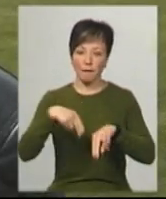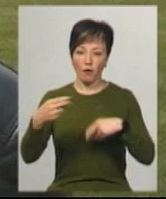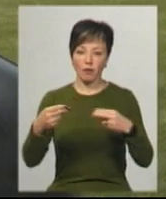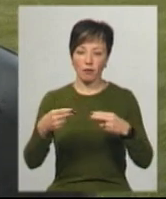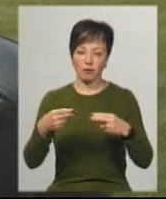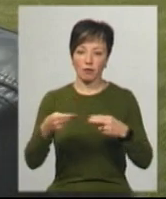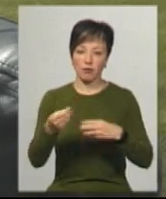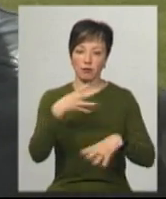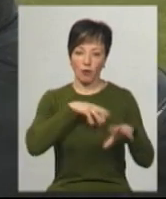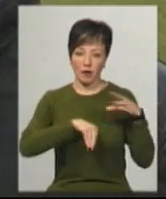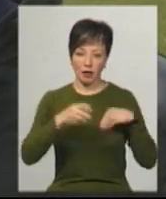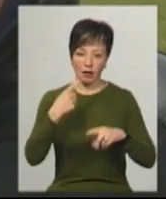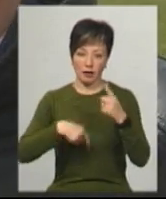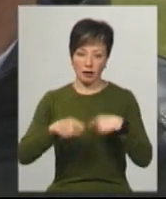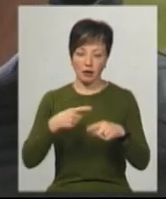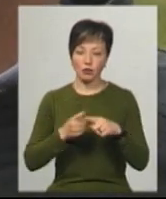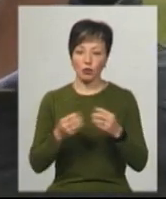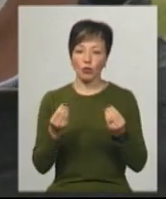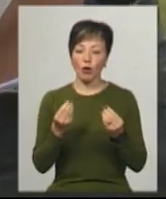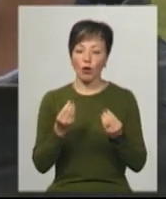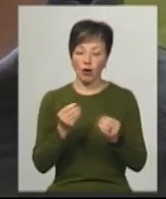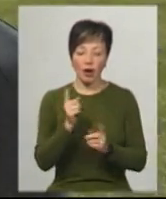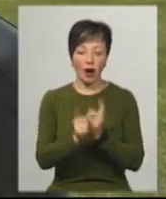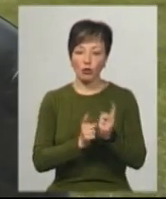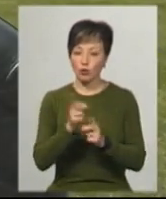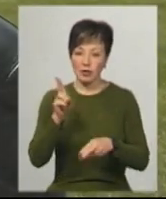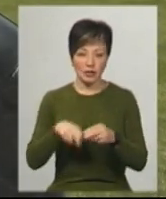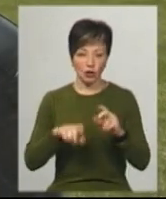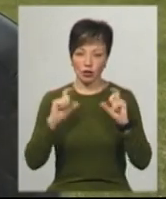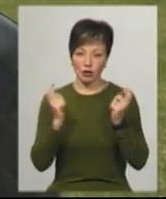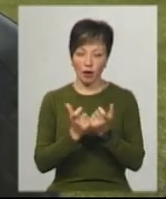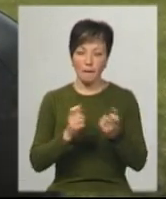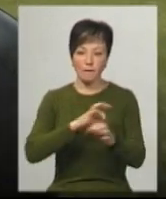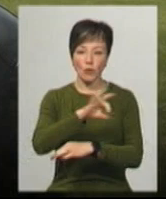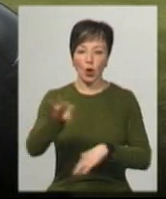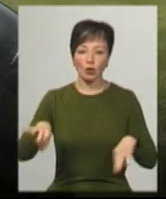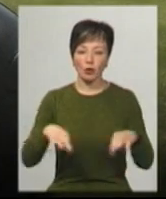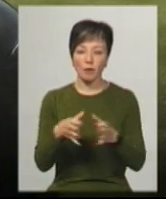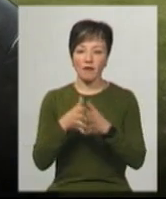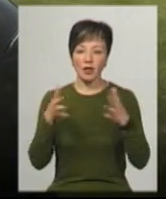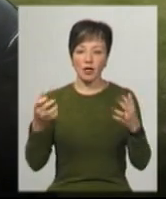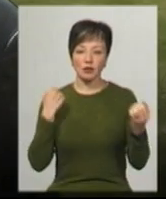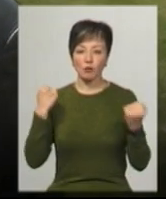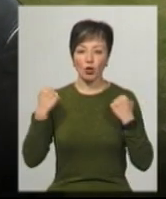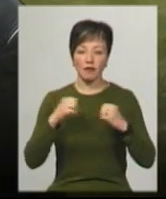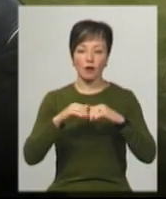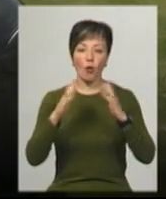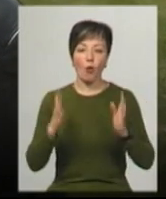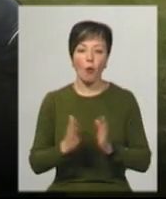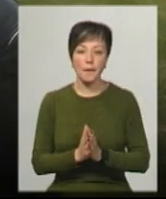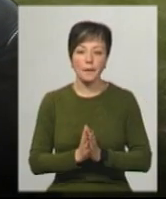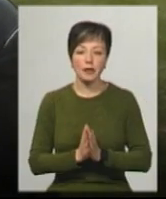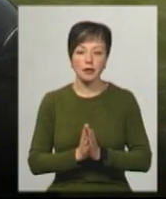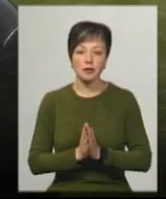За словами Миколи Мельничука, на цьому реконструкція стадіону не закінчується. Проєктуємо великий спортивний комплекс